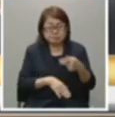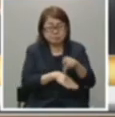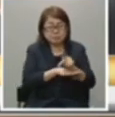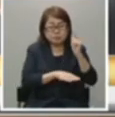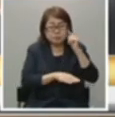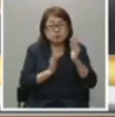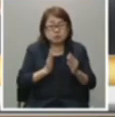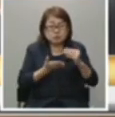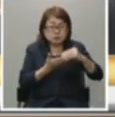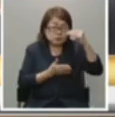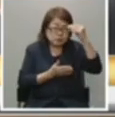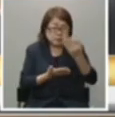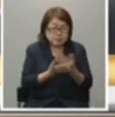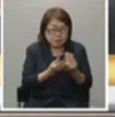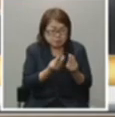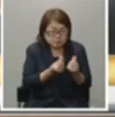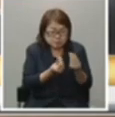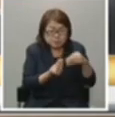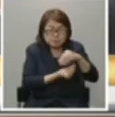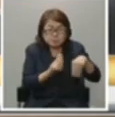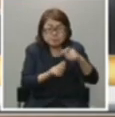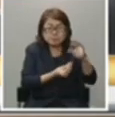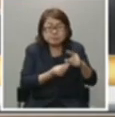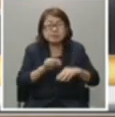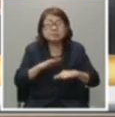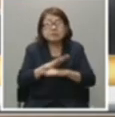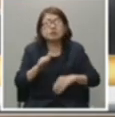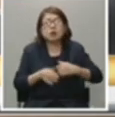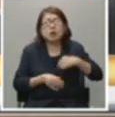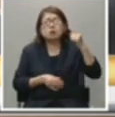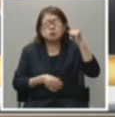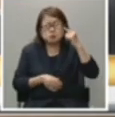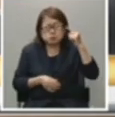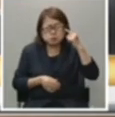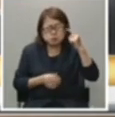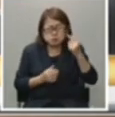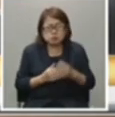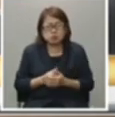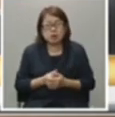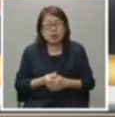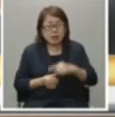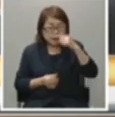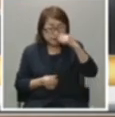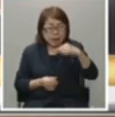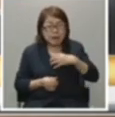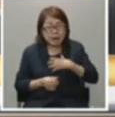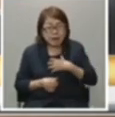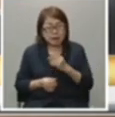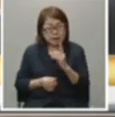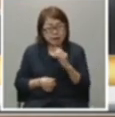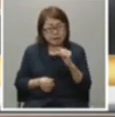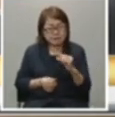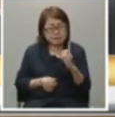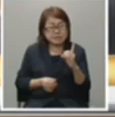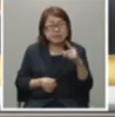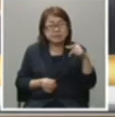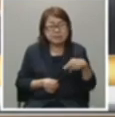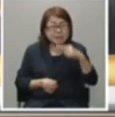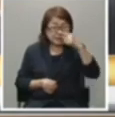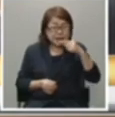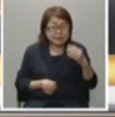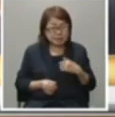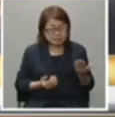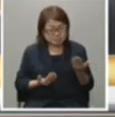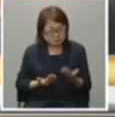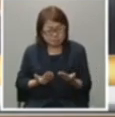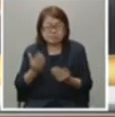ที่เรียนวิชาเศรษฐศาสตร์ขั้นพื้นฐานก็ยังทราบว่าเราจะเอา GDP ของไทยไปเทียบกับประเทศอย่างสิงคโ